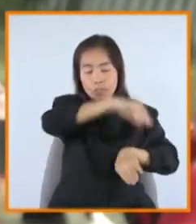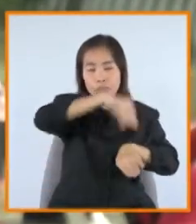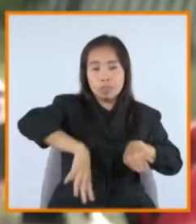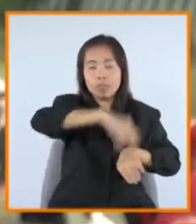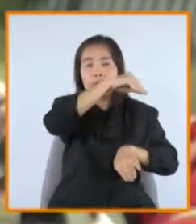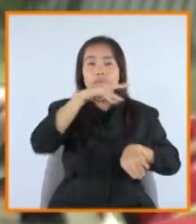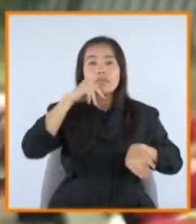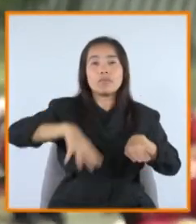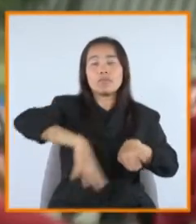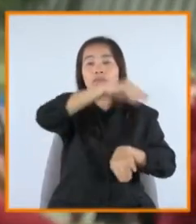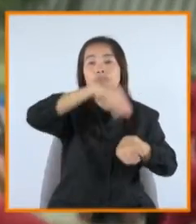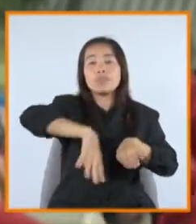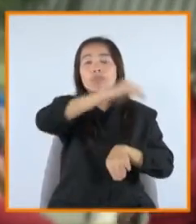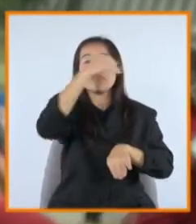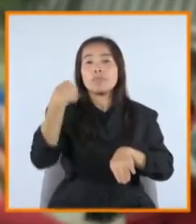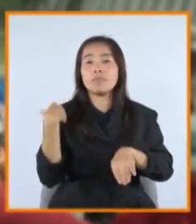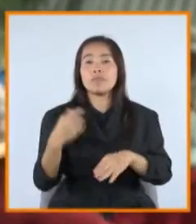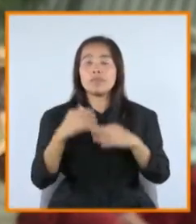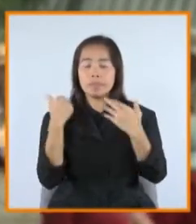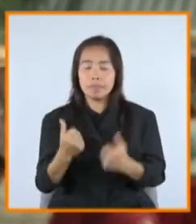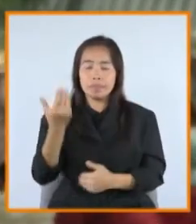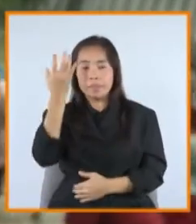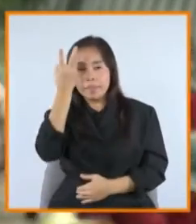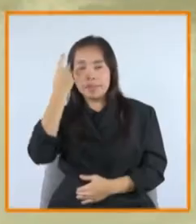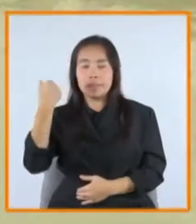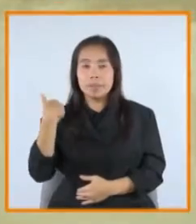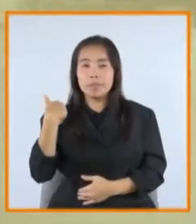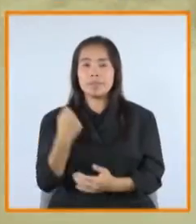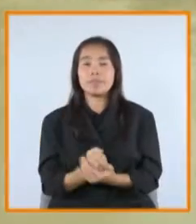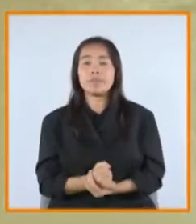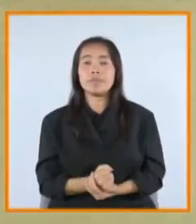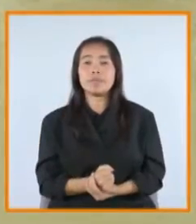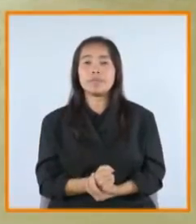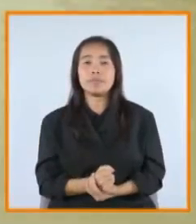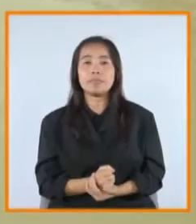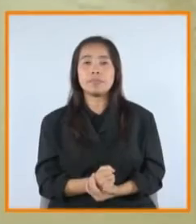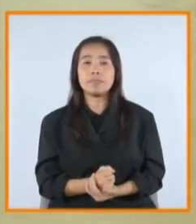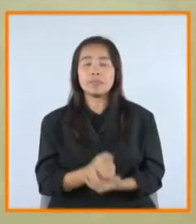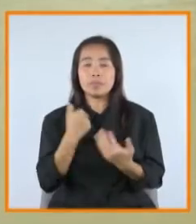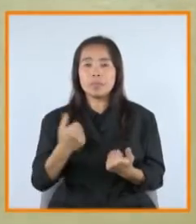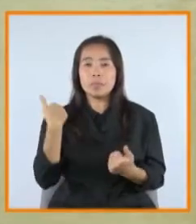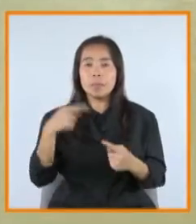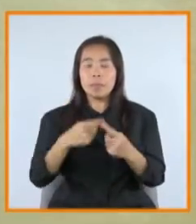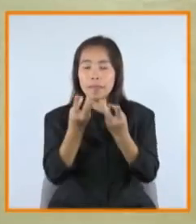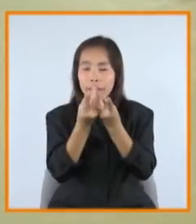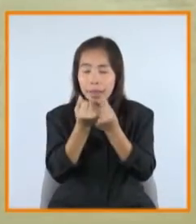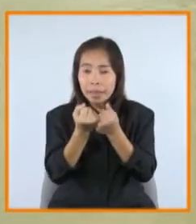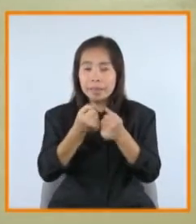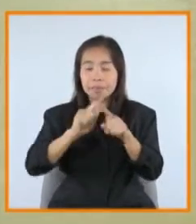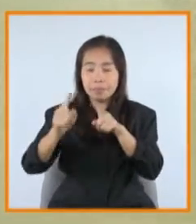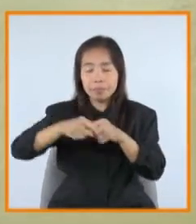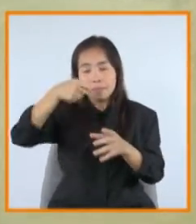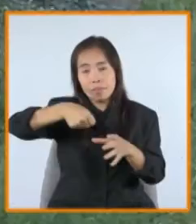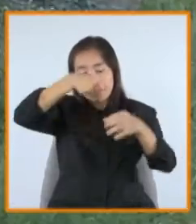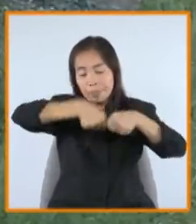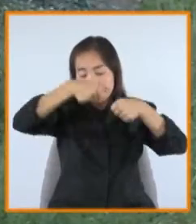ไร่นาของชาวบ้านทางหลวงก็เอาหินคลุกมาเสริมนะฮะแล้วก็มีกระสอบทรายมากั้นไม่ให้ถน